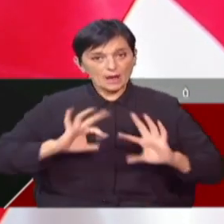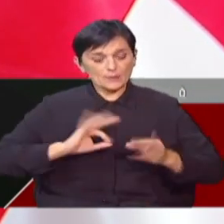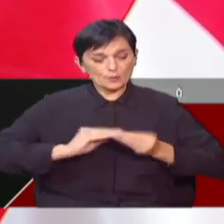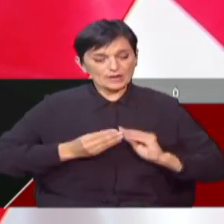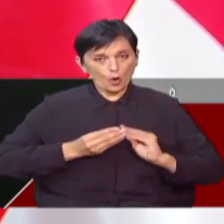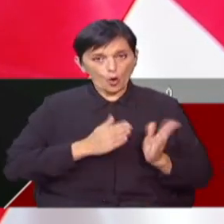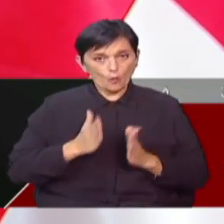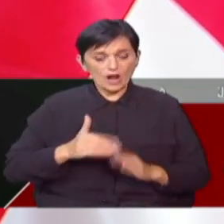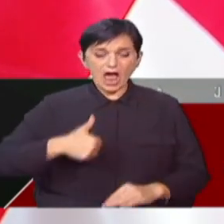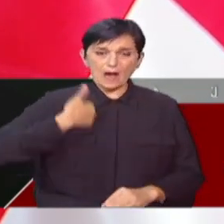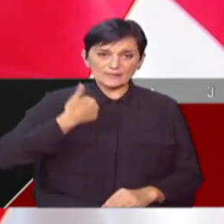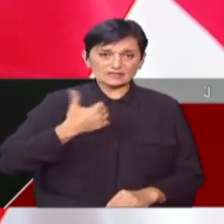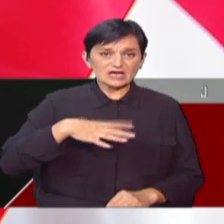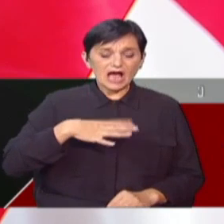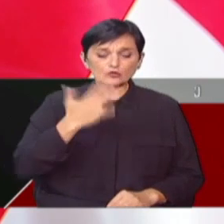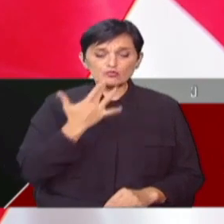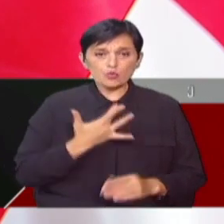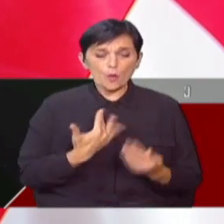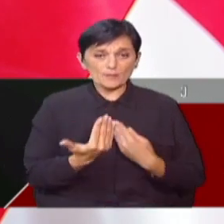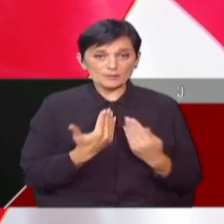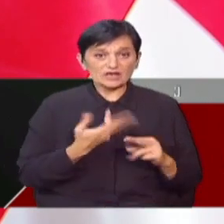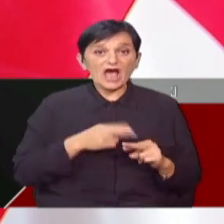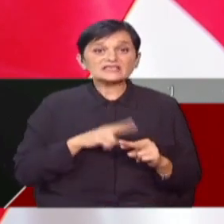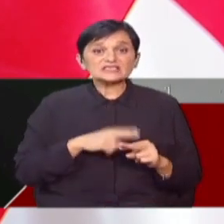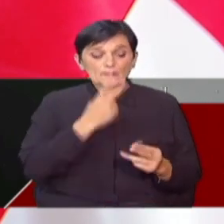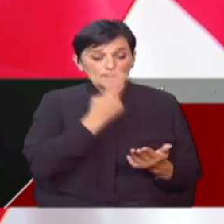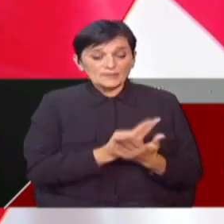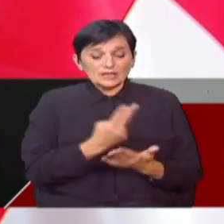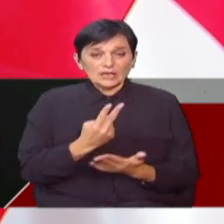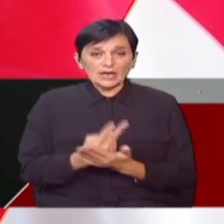პრეტენზიებს, გარკვეულ ამბიციებს ქართულ პოლიტიკას თანმიმართებაში. ეს იმის მიხედვით,